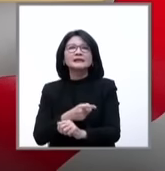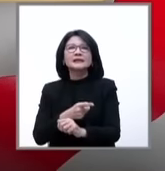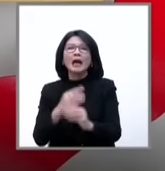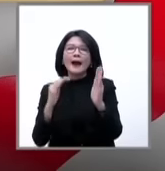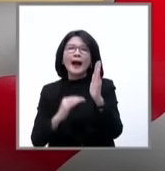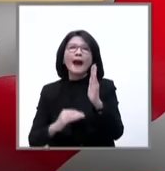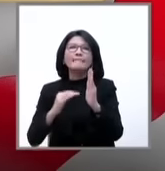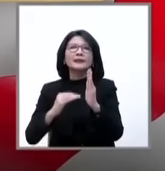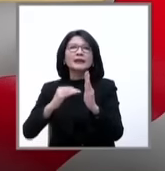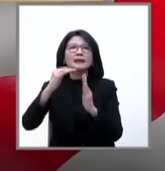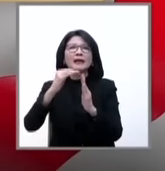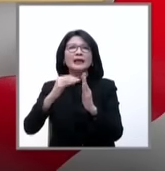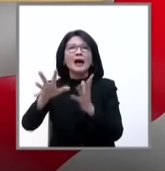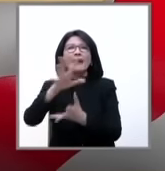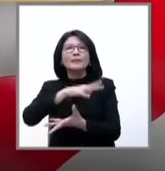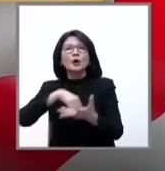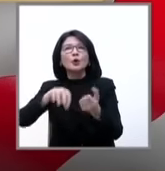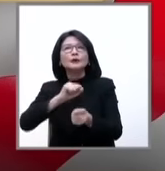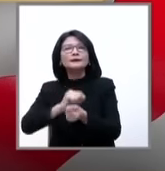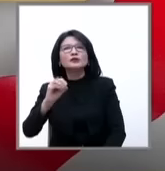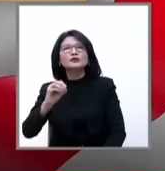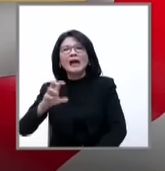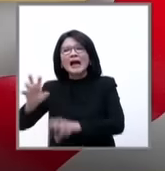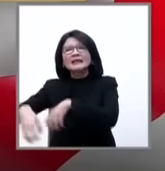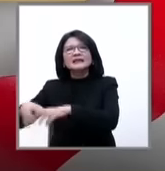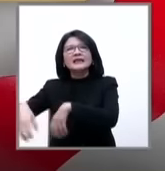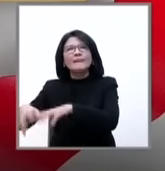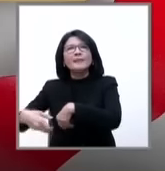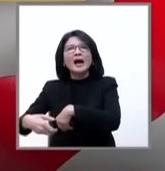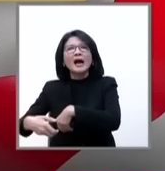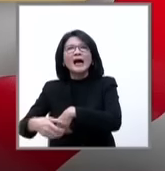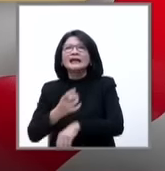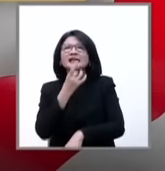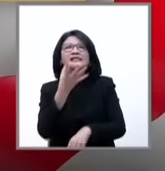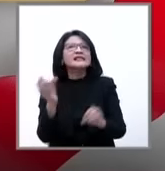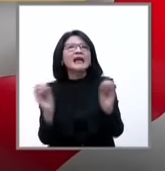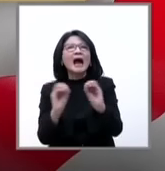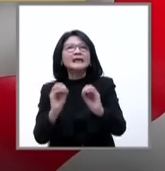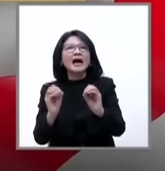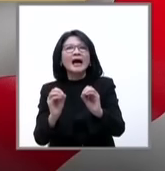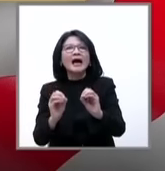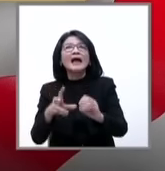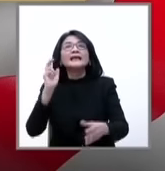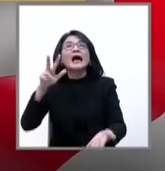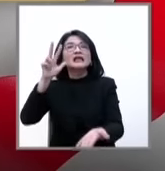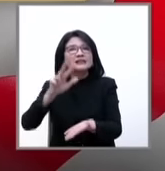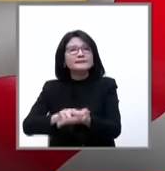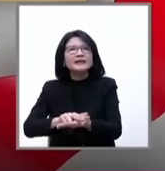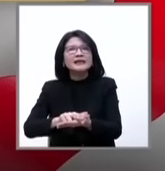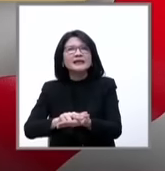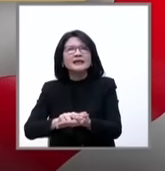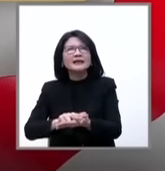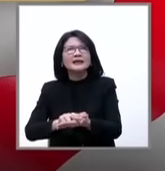berniat mencederai lawan, itu harus disanksi. Jadi kalau ada pertanyaan yang tujuannya bukan